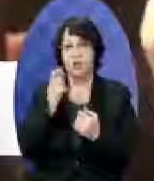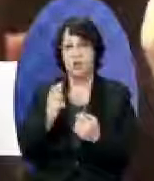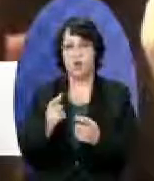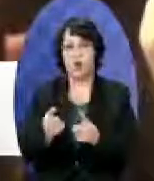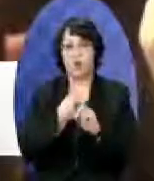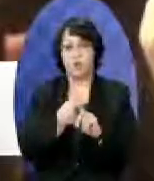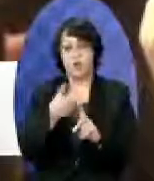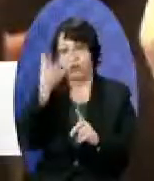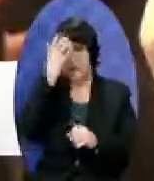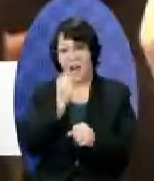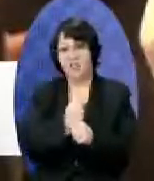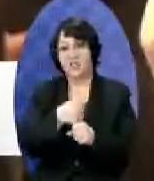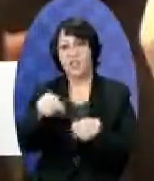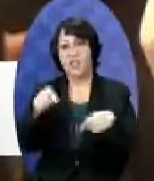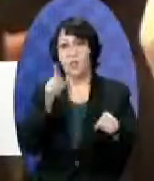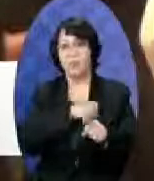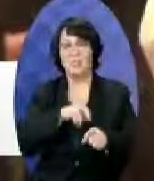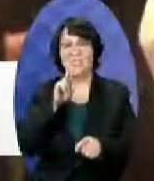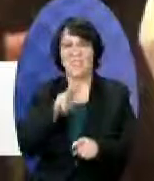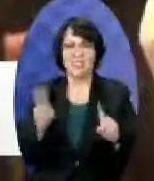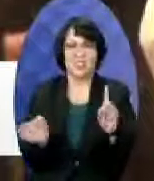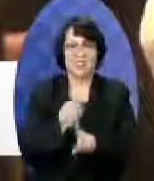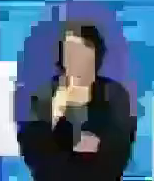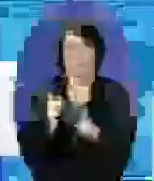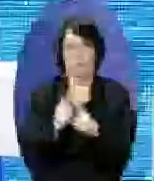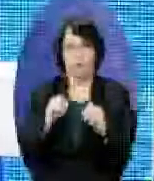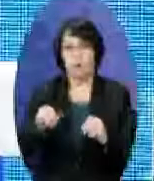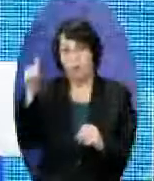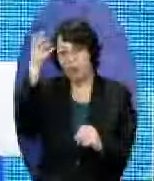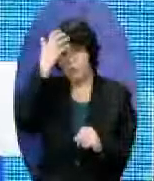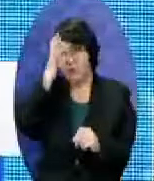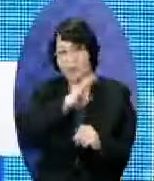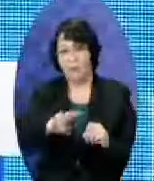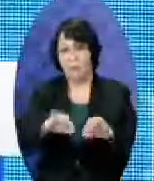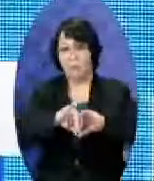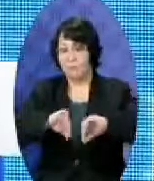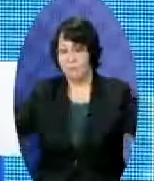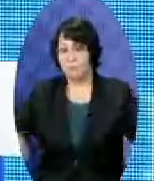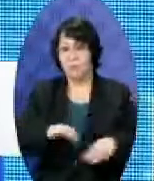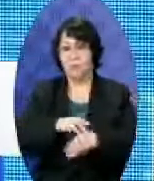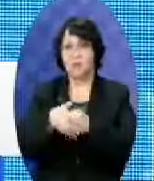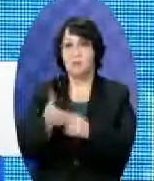оногдуулах ял шийдэгдлийг чангатах, улс төрчдөөс хараат байх, хахуул авсан хүнийг төрийн